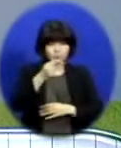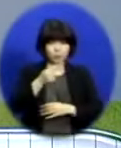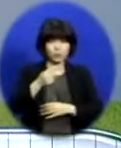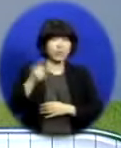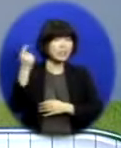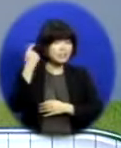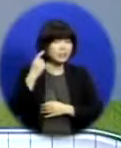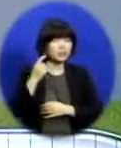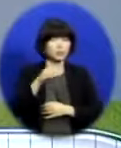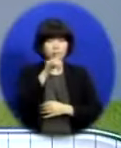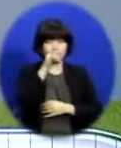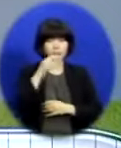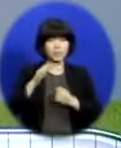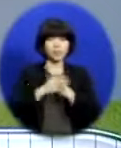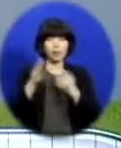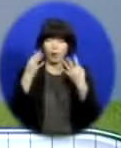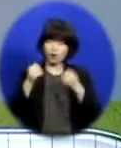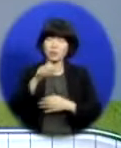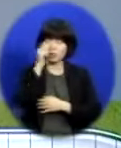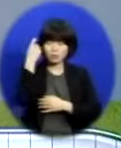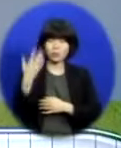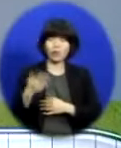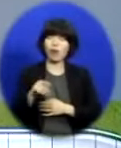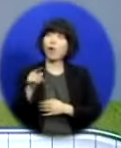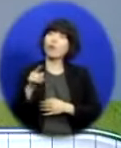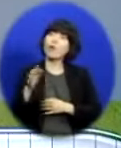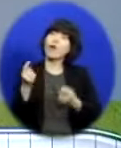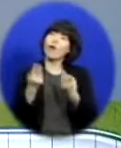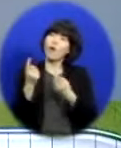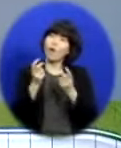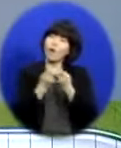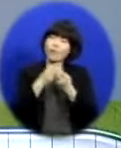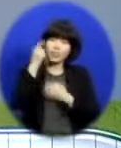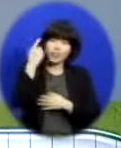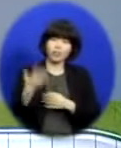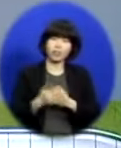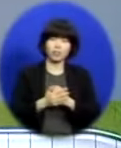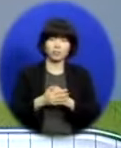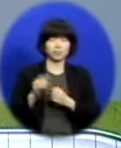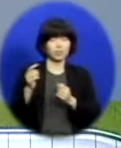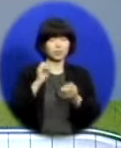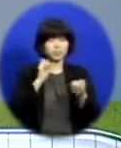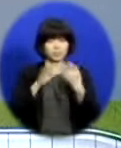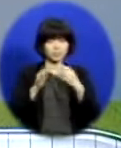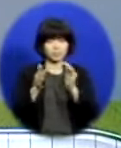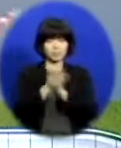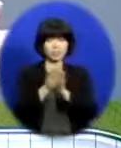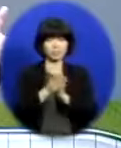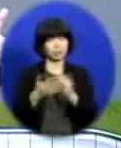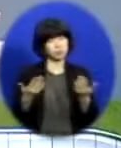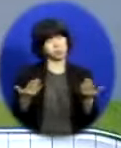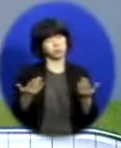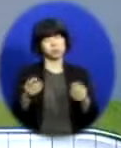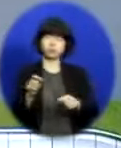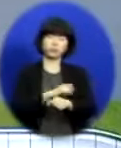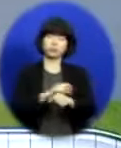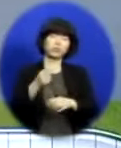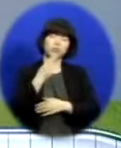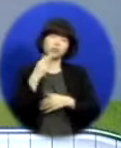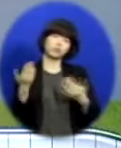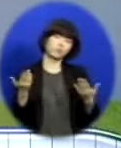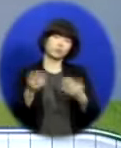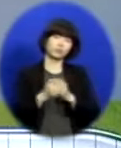얼마나 더 좋을까 넌 어떠니 그랬더니 그 친구가 하는 이야기가음 뭐 별거 없어 이렇게 이야기를